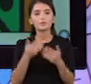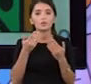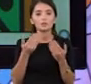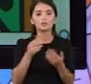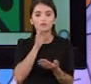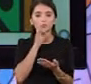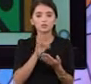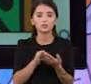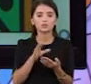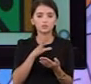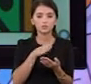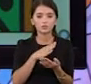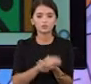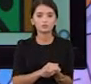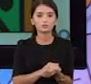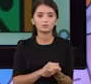Sizda ham shu javob bo'lganmidi?